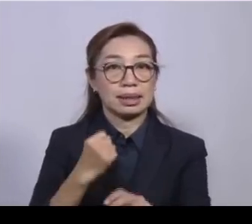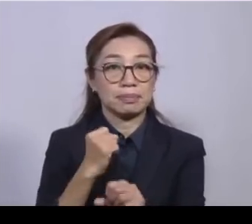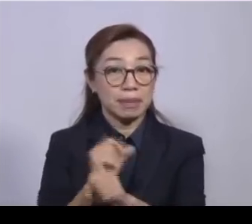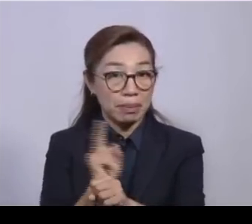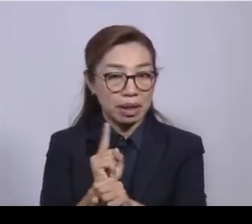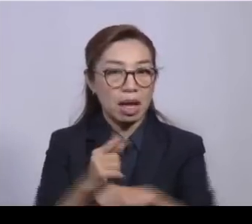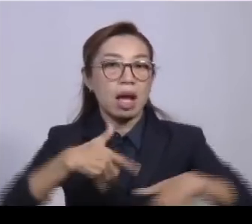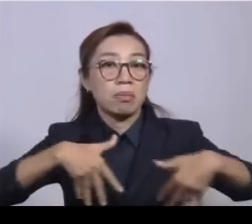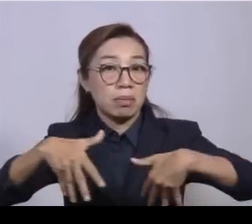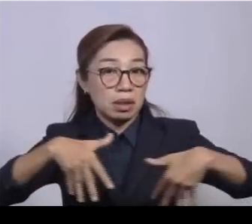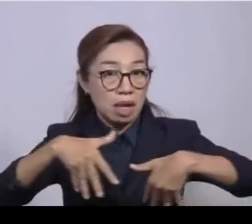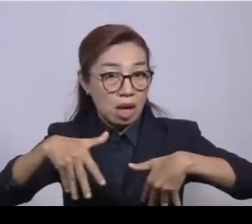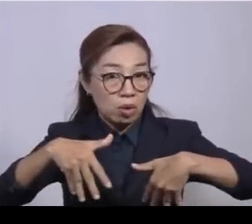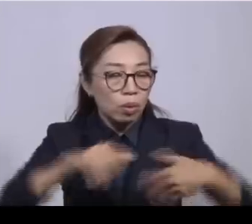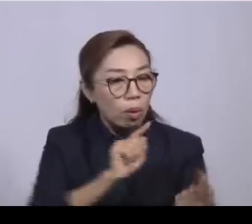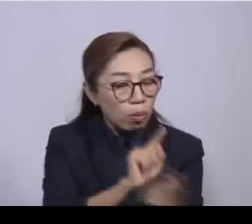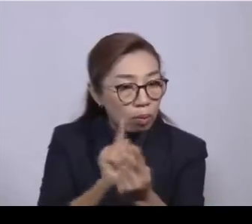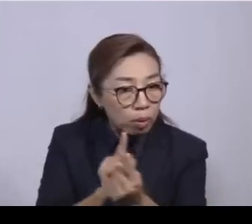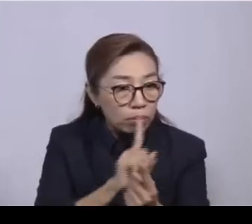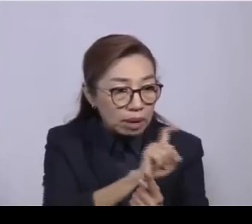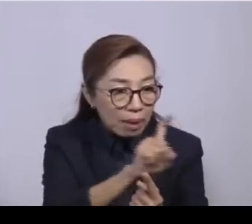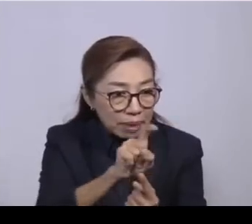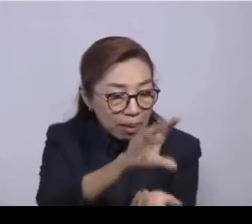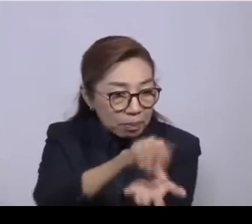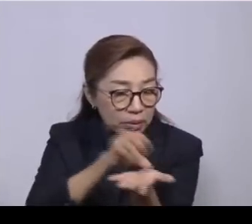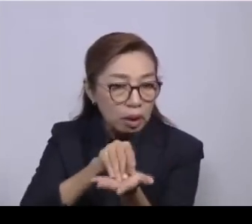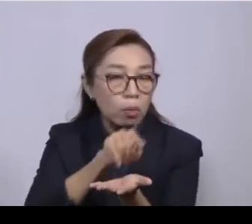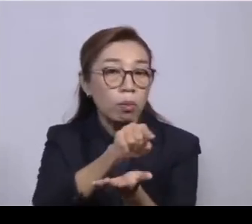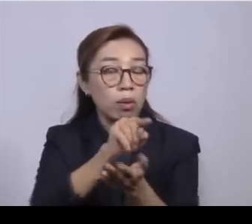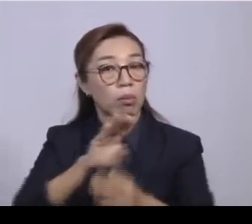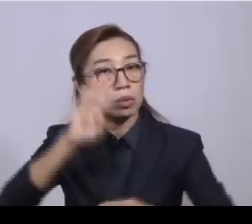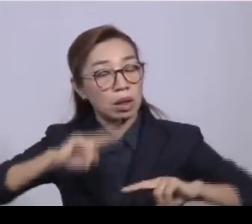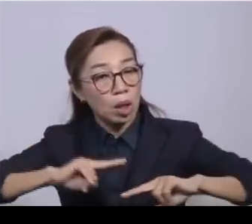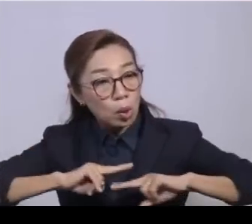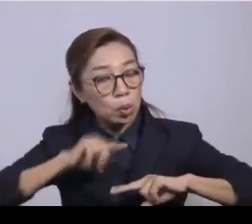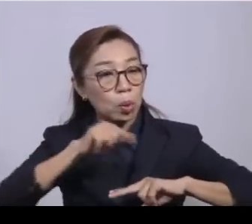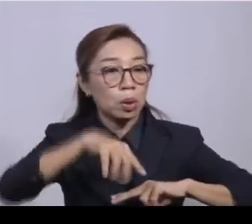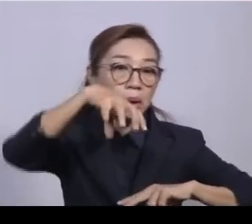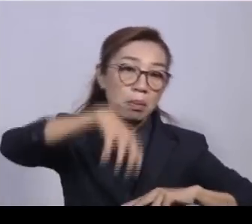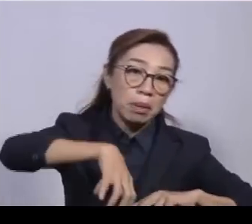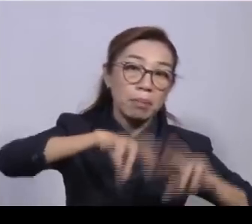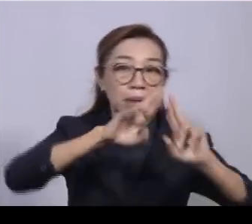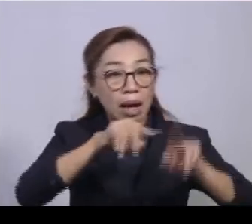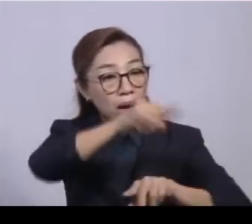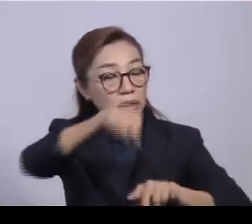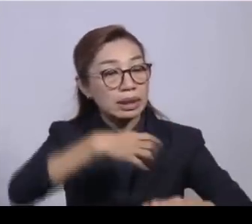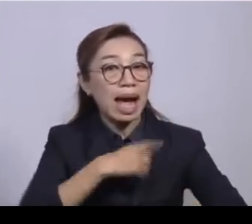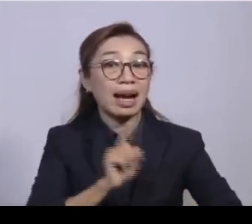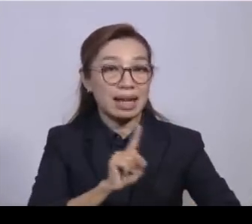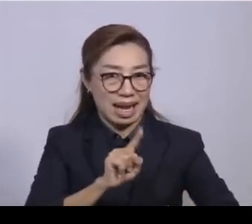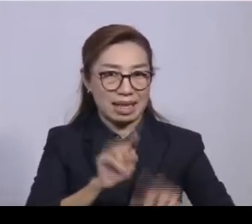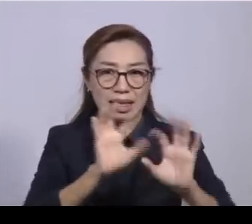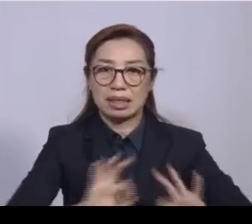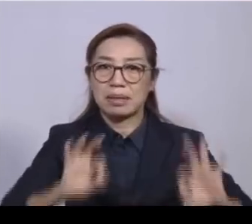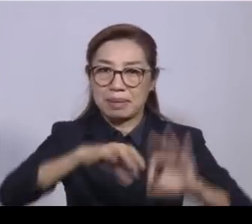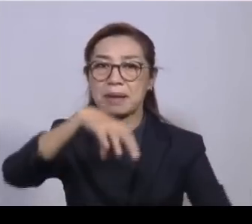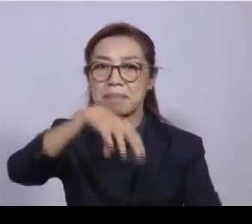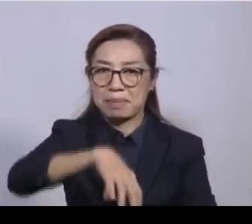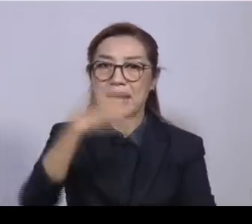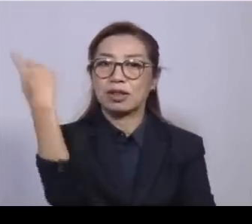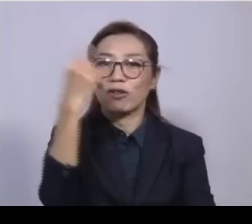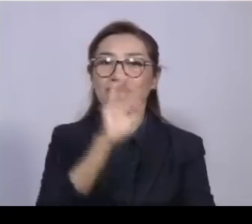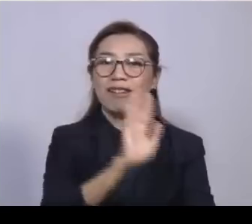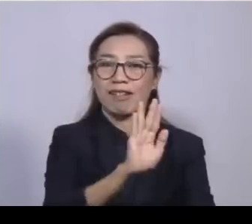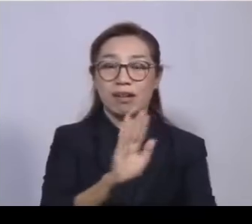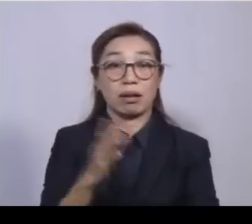ไปรับฟังนะครับปัญหาของภาคเอกชนว่าต้องการอะไรโดยเฉพาะเมืองท่องเที่ยวเมื่อช่วงเช้าที่ผ่านมานะครับหลังจาก